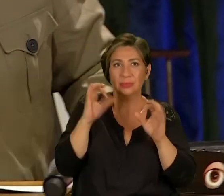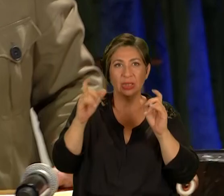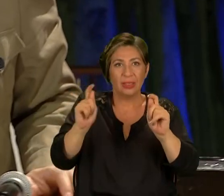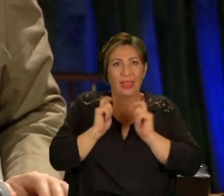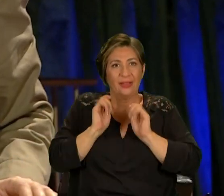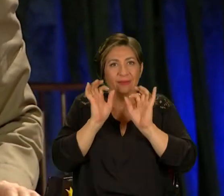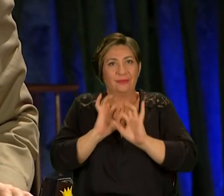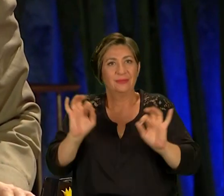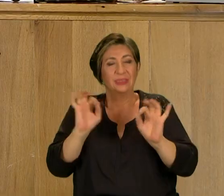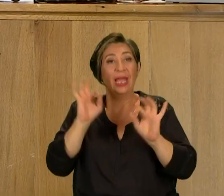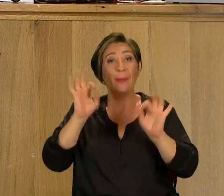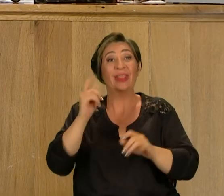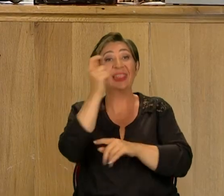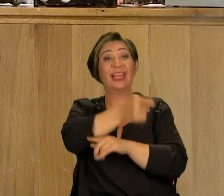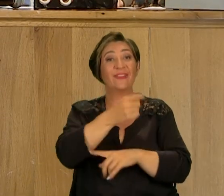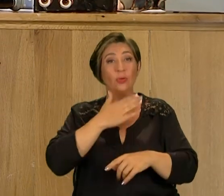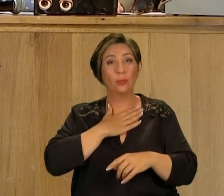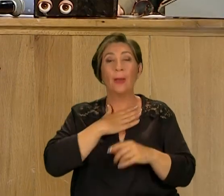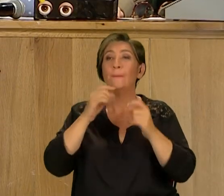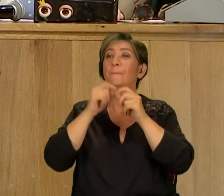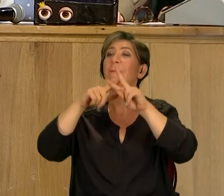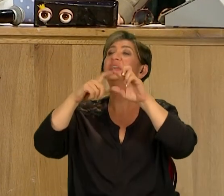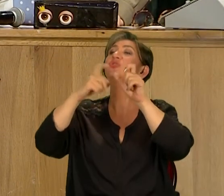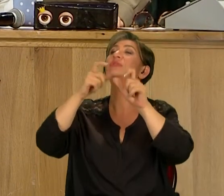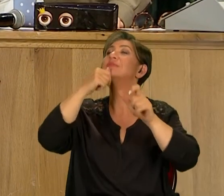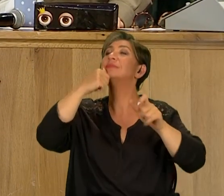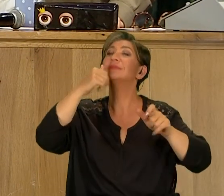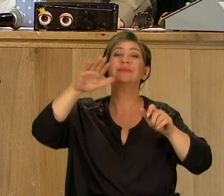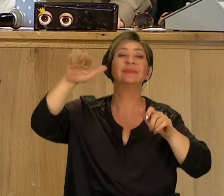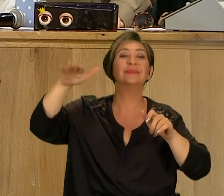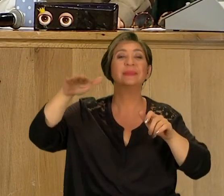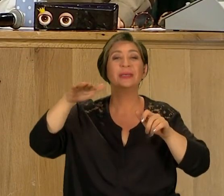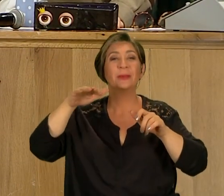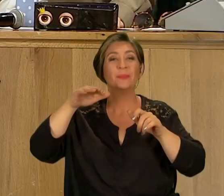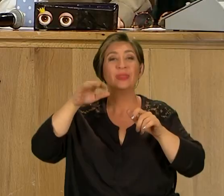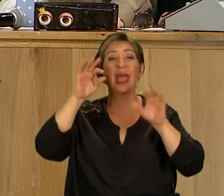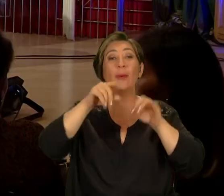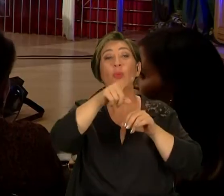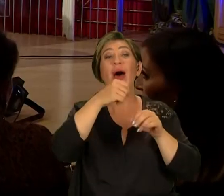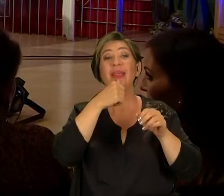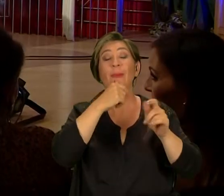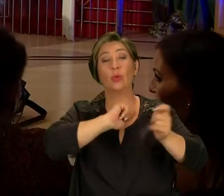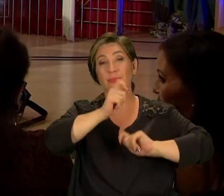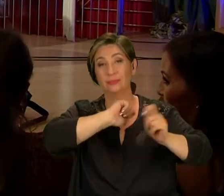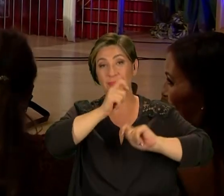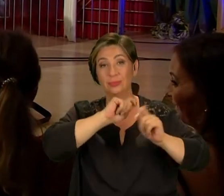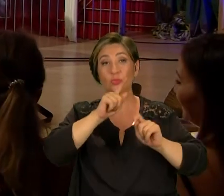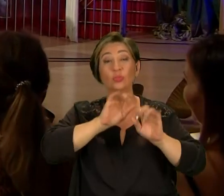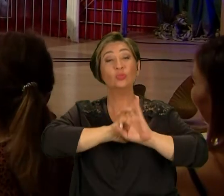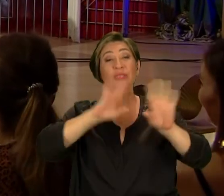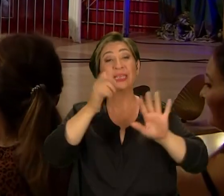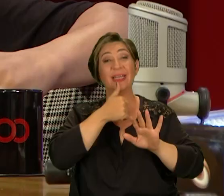teklif evet. etmedin ki. Hemen teklif ediyorum. Barış nerede? Hemen bu adamla, bu